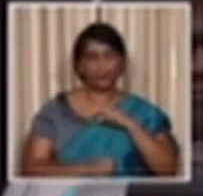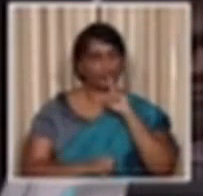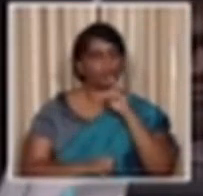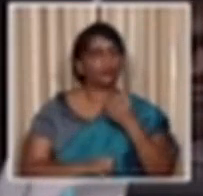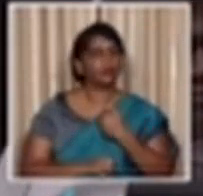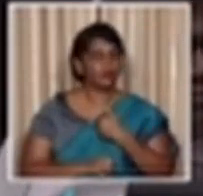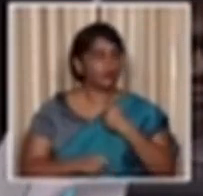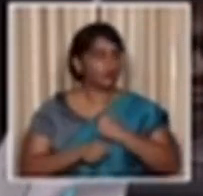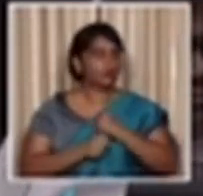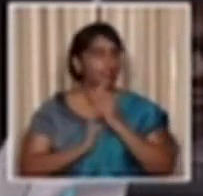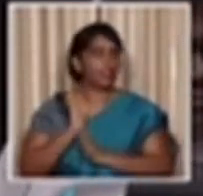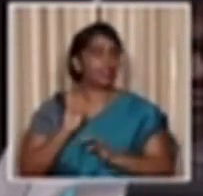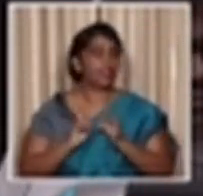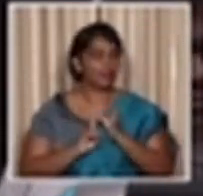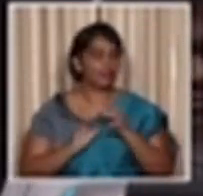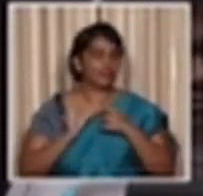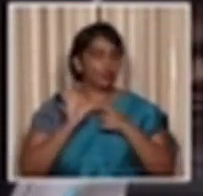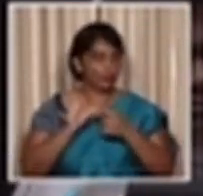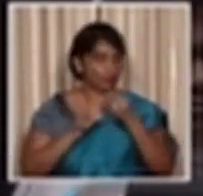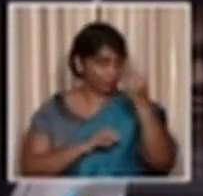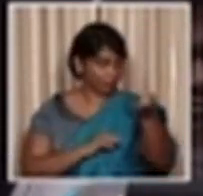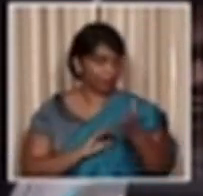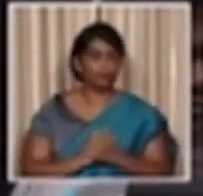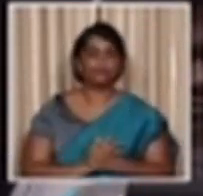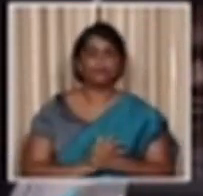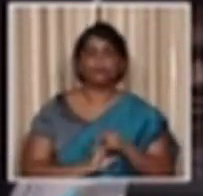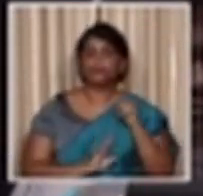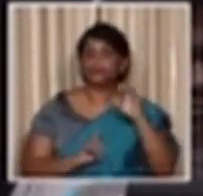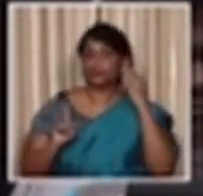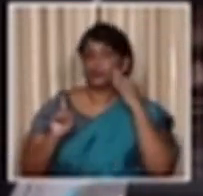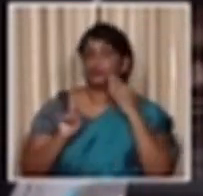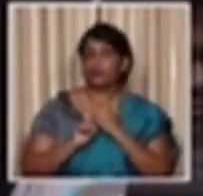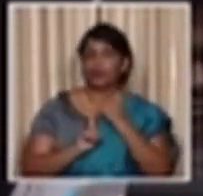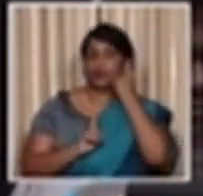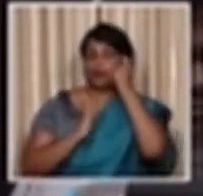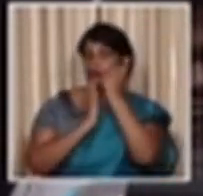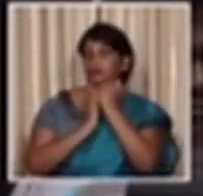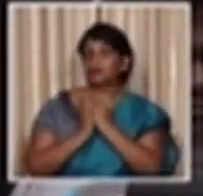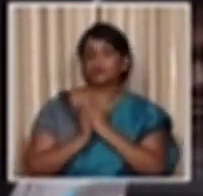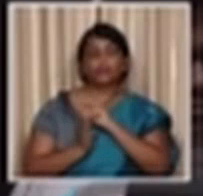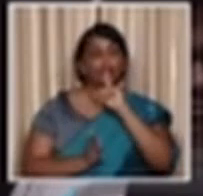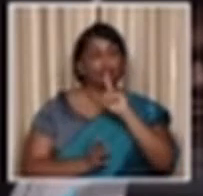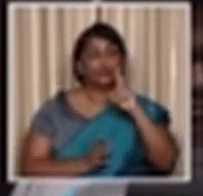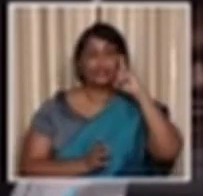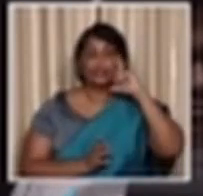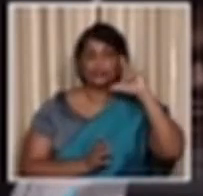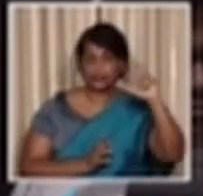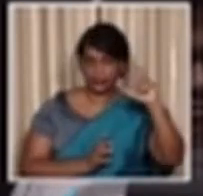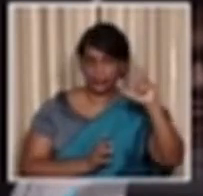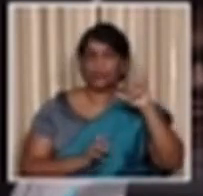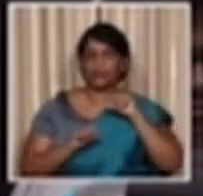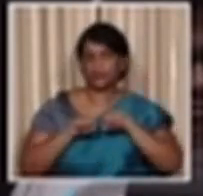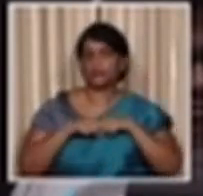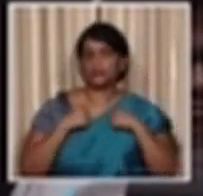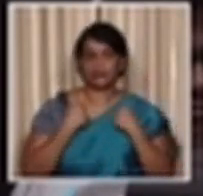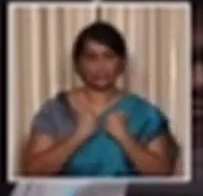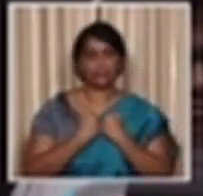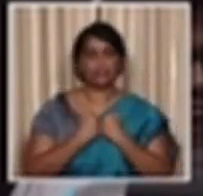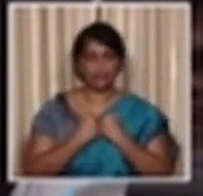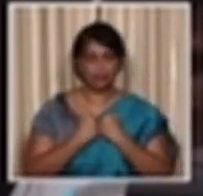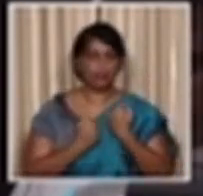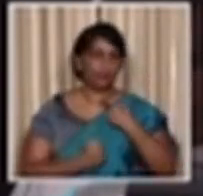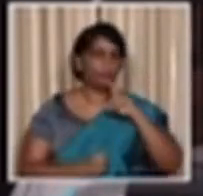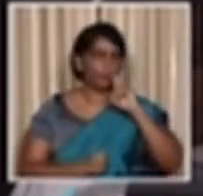අපේ රාජ්‍යමතුමා පිළිතුරු ලබා දුන්නා. මේ සම්බන්ධව යෝජනාව ඉදිරිපත් වුණේ චීනයේ සමාගමකින් තමයි ඇවිල්ලා ඉදිරිපත්